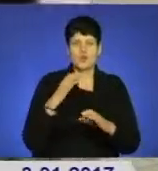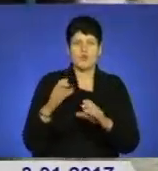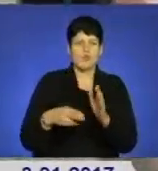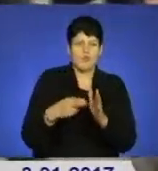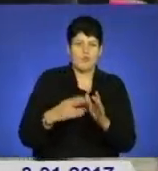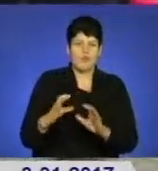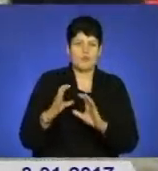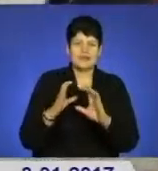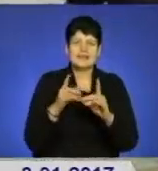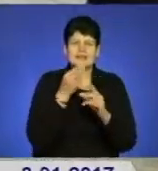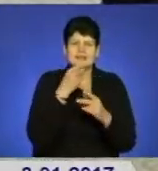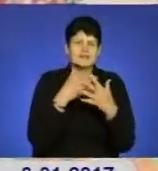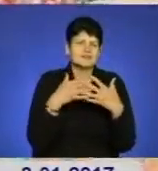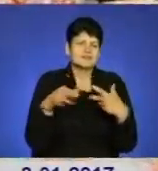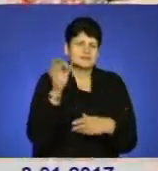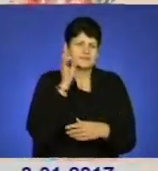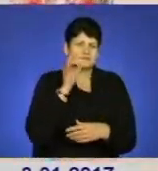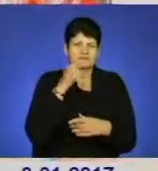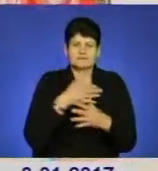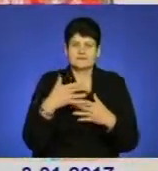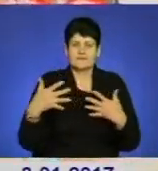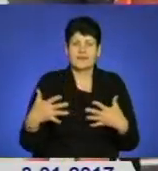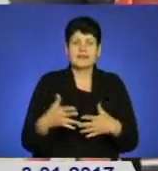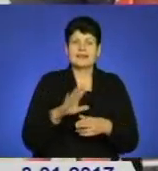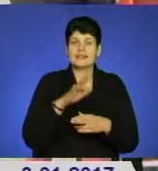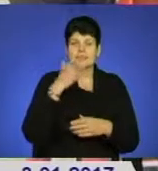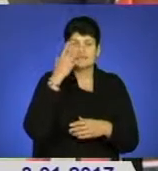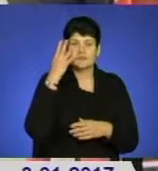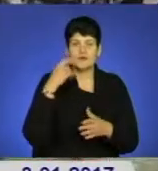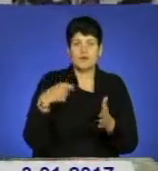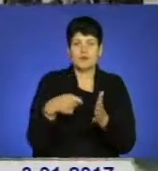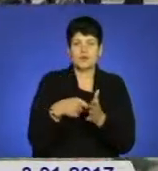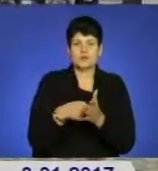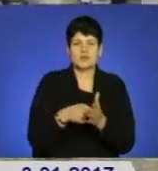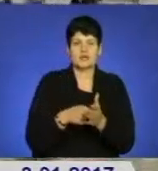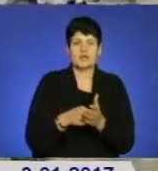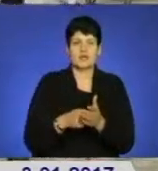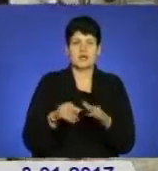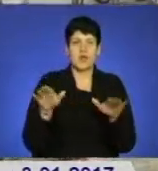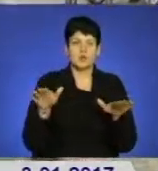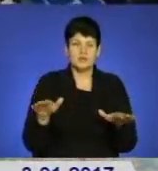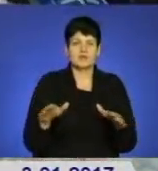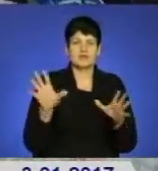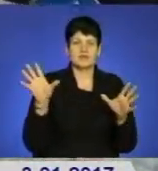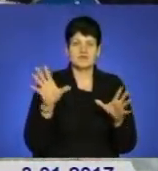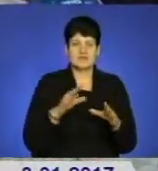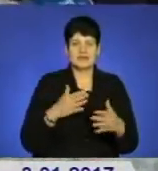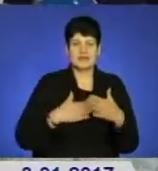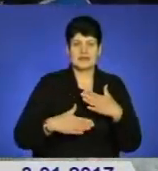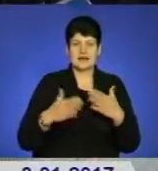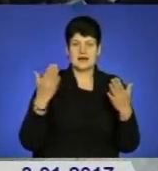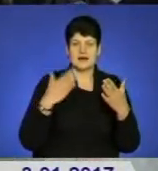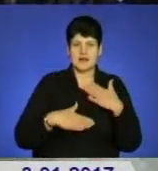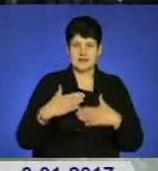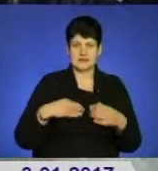кульками, їли усілякі смаколики і, звичайно, не забували погодувати голубів. Усі раділи святу. У мене літні